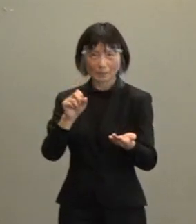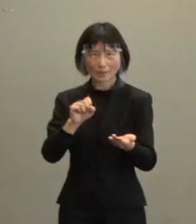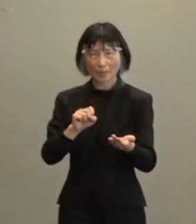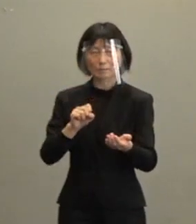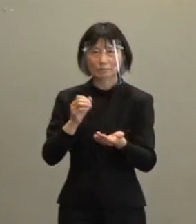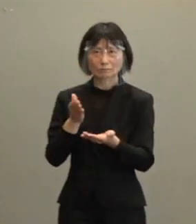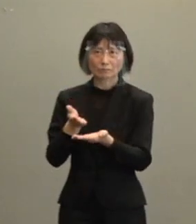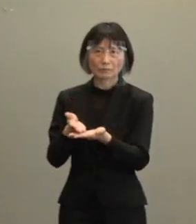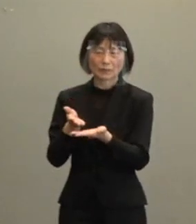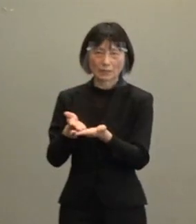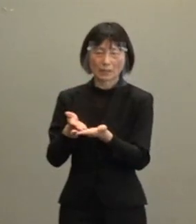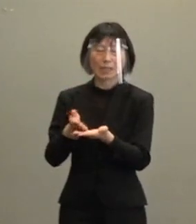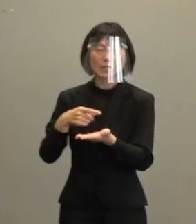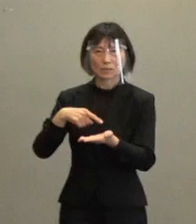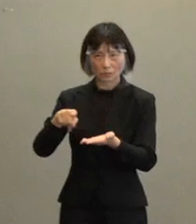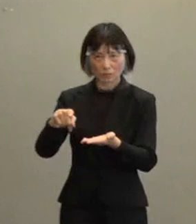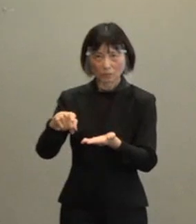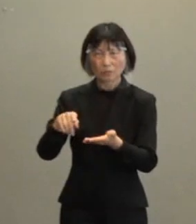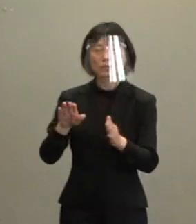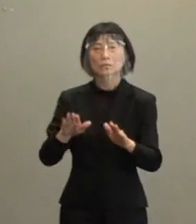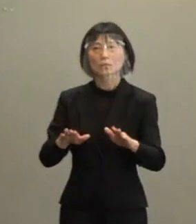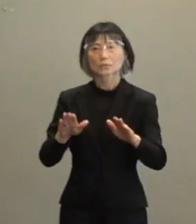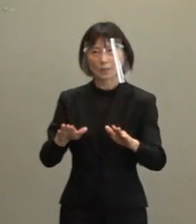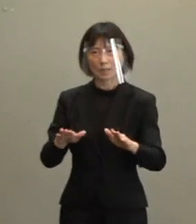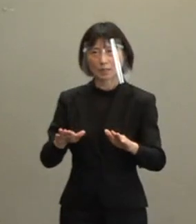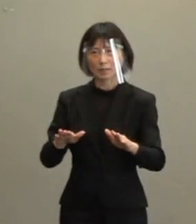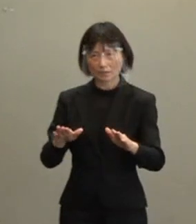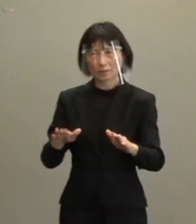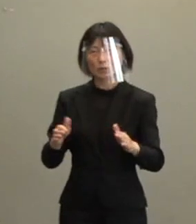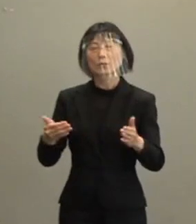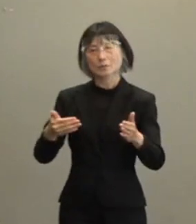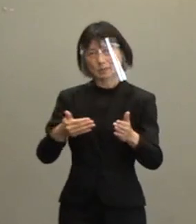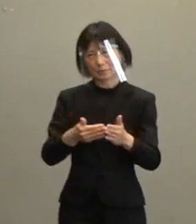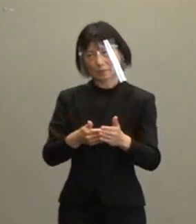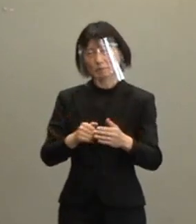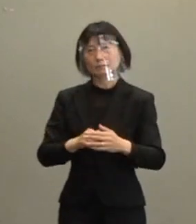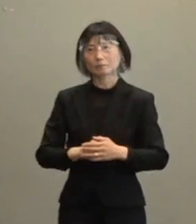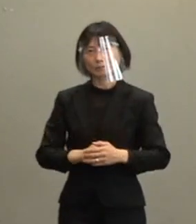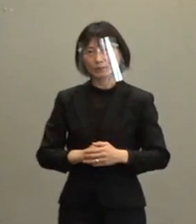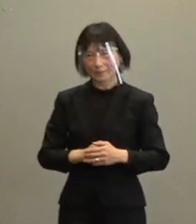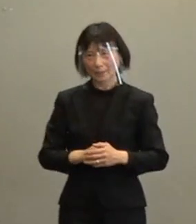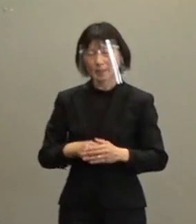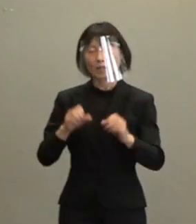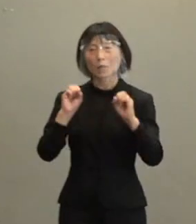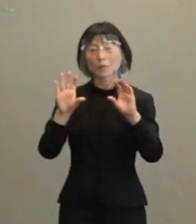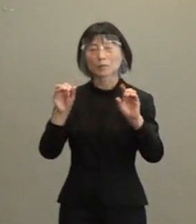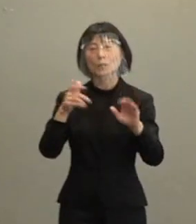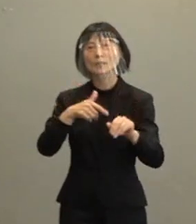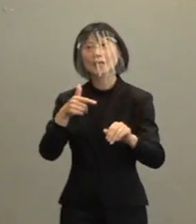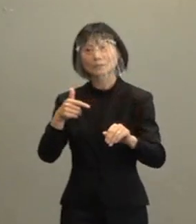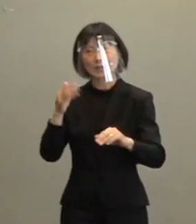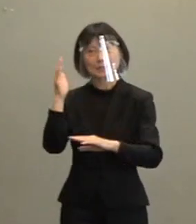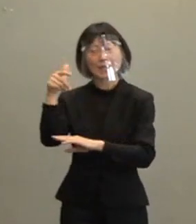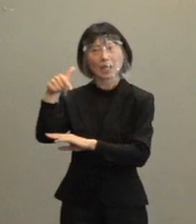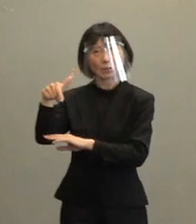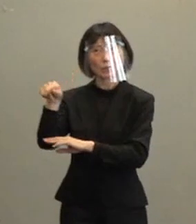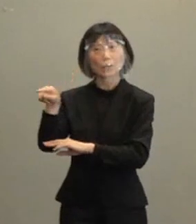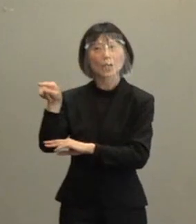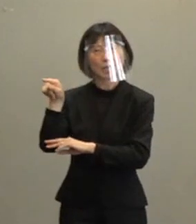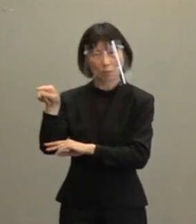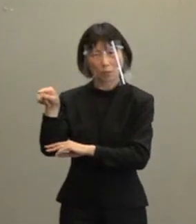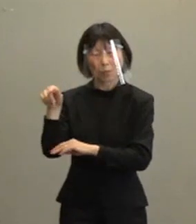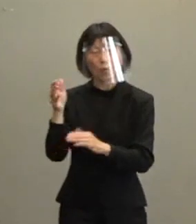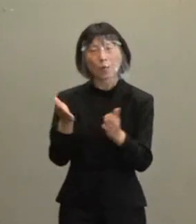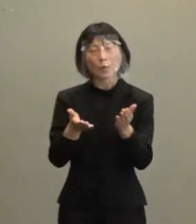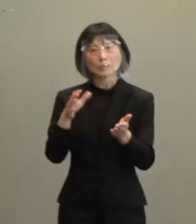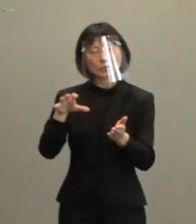まあ、こういう考え方の中で今回今日に至ったわけですけれども、まあ、くしくも報道等で政府の方もですね、その保